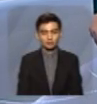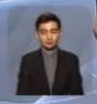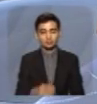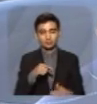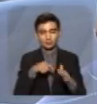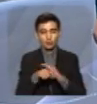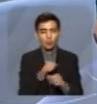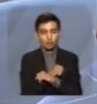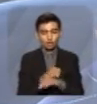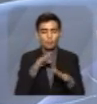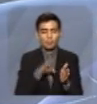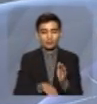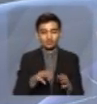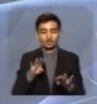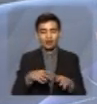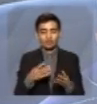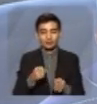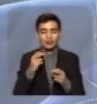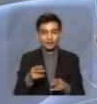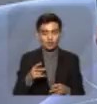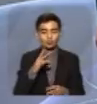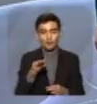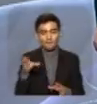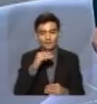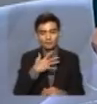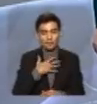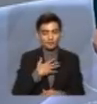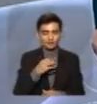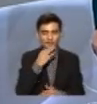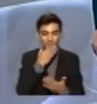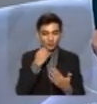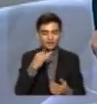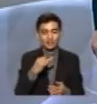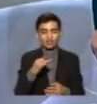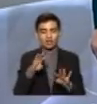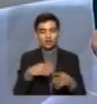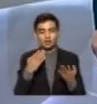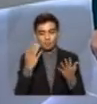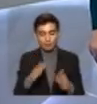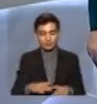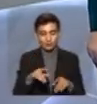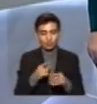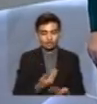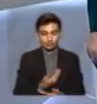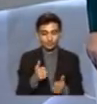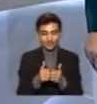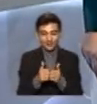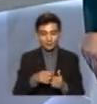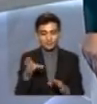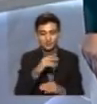Ну и какой же отдых без шашлыка? Вот только не всем нравится запах. Люди, которые живут рядом с шашлычными, устали от навязчивого